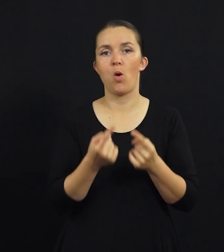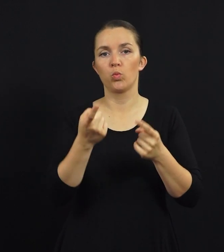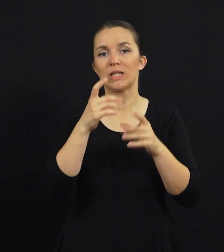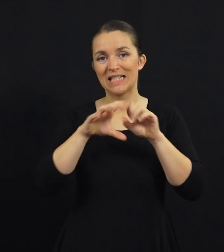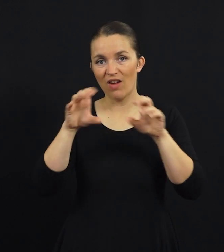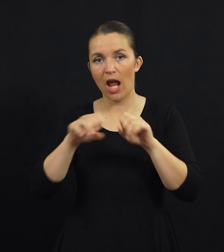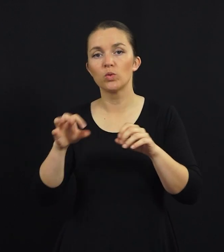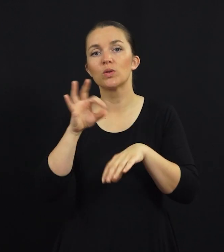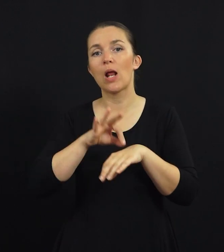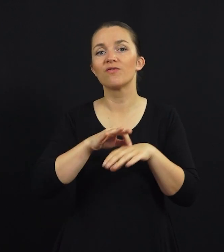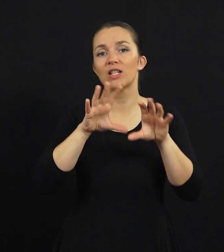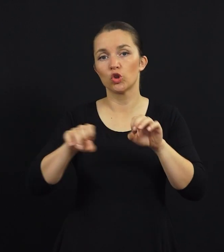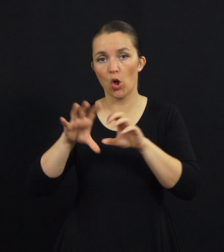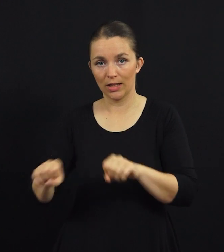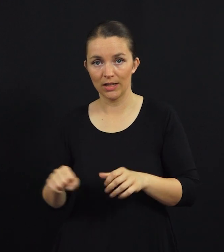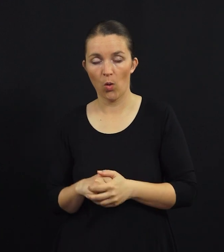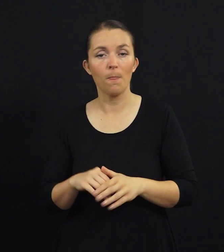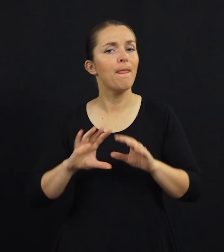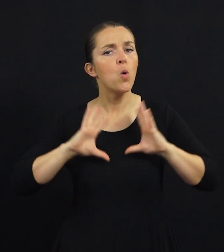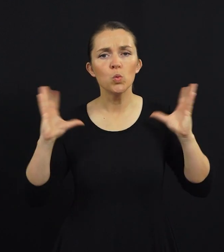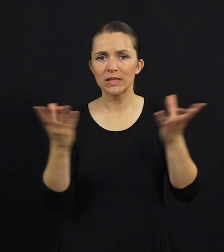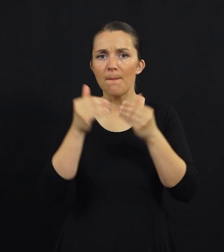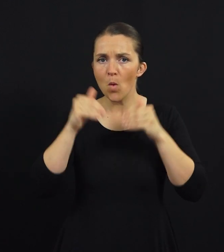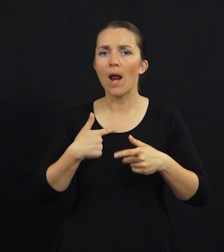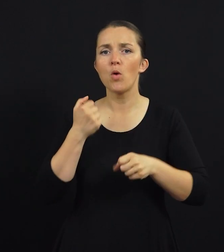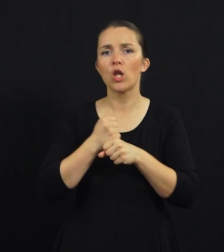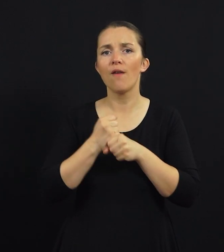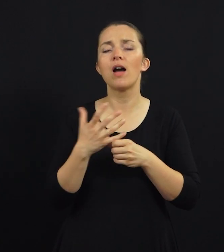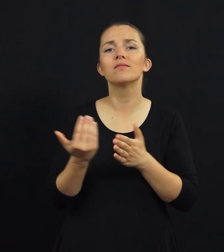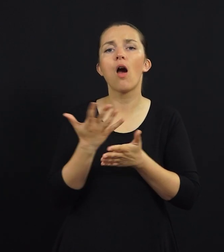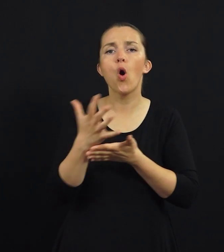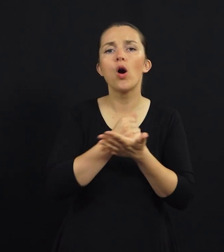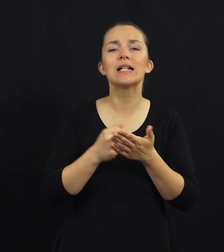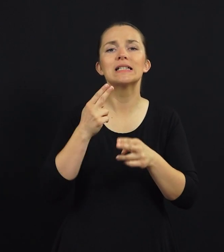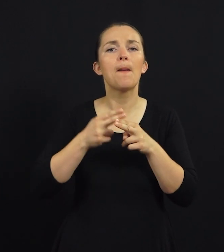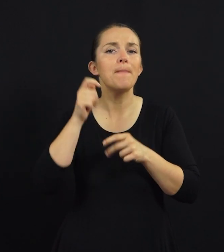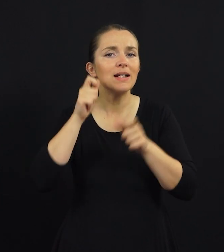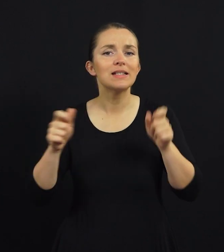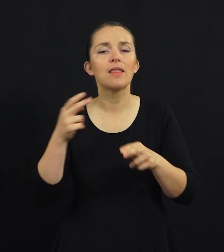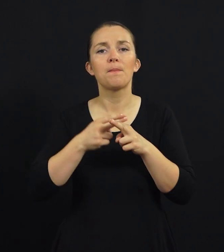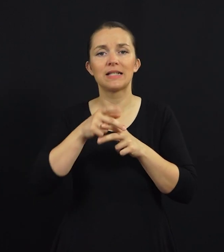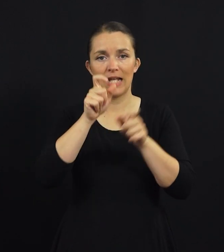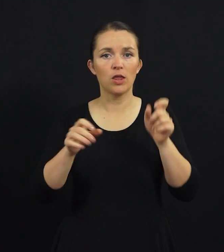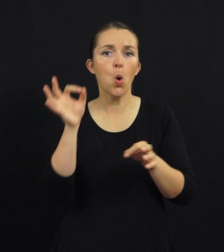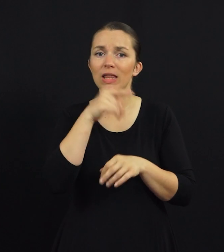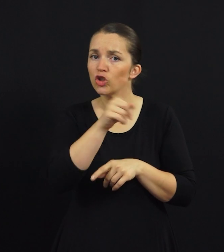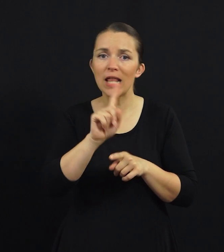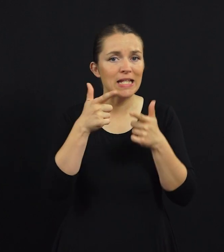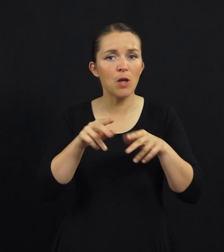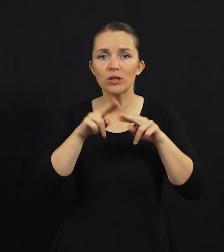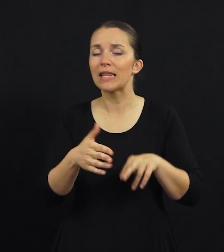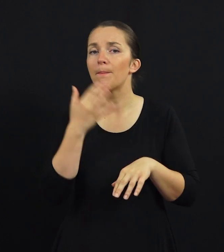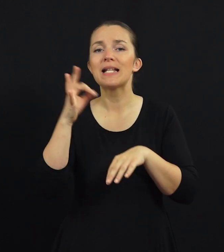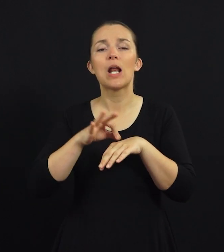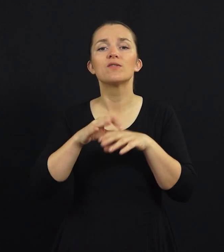dobrih pobud izvajalcev zdravstvenih storitev. Vsi skupaj moramo delovati v dobrobit pacientk in pacientov. Nihče ne